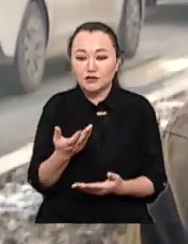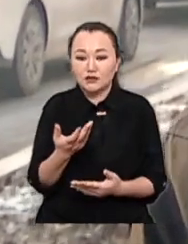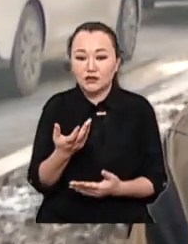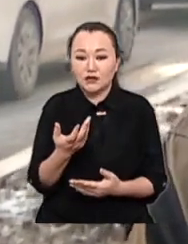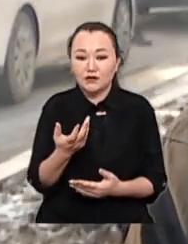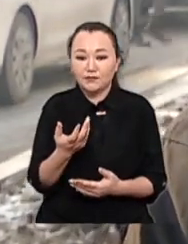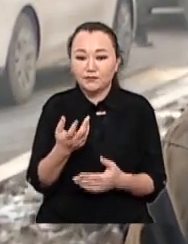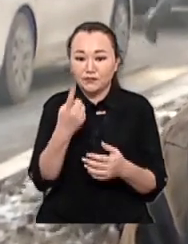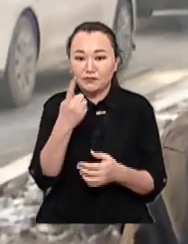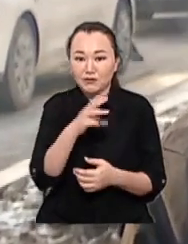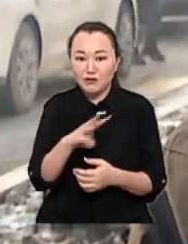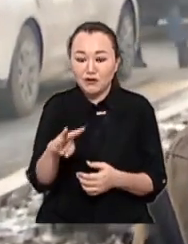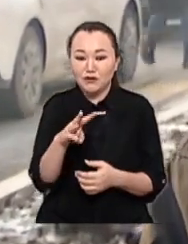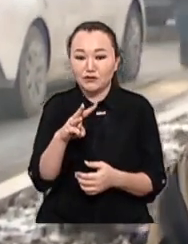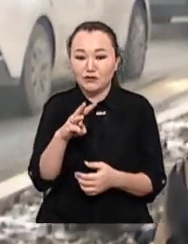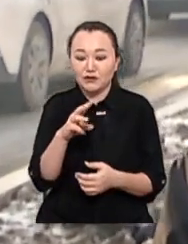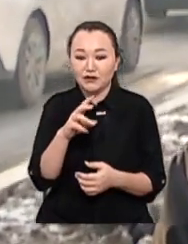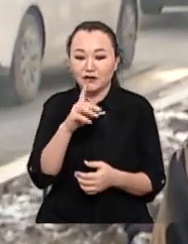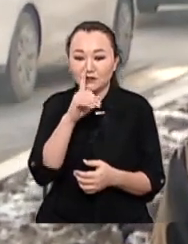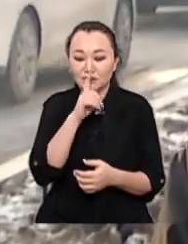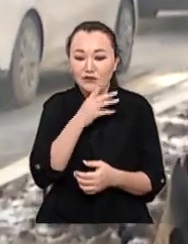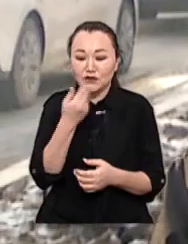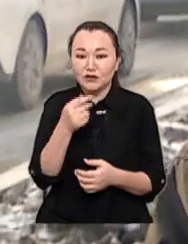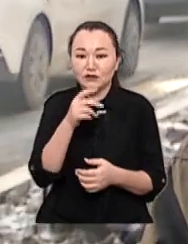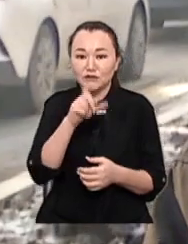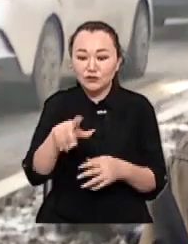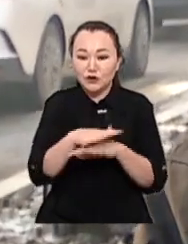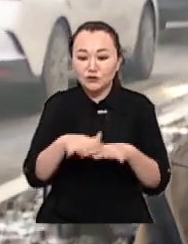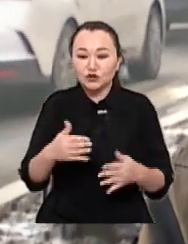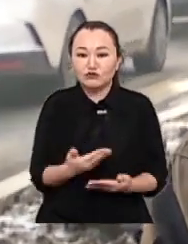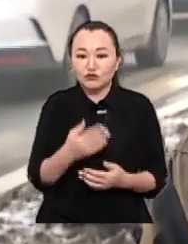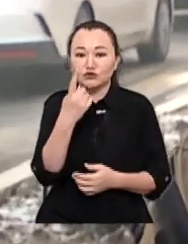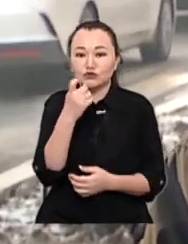1 миллион айлық болып, жұрттан 100 мың айлық күн көріп отыр, 10 миллион деген не?